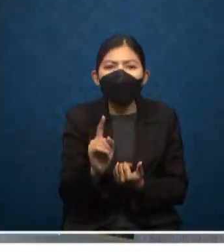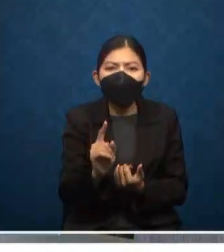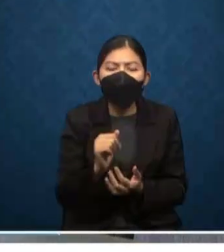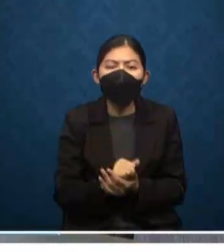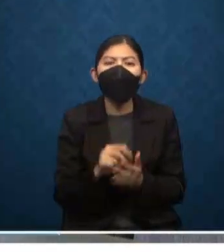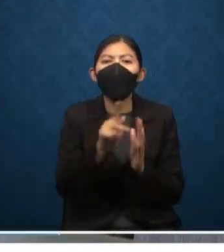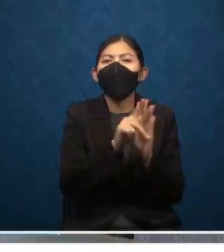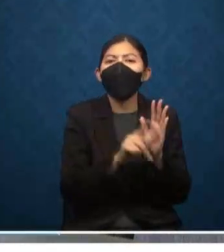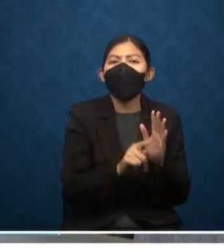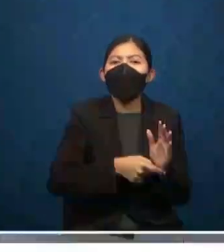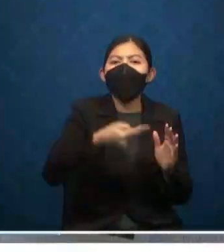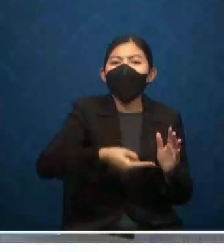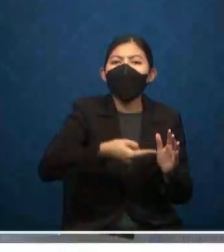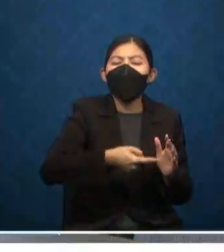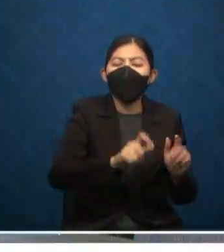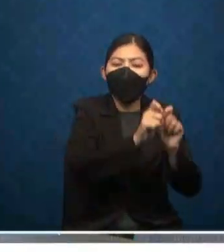เดิมเนี่ยมีอยู่ทั้งหมด8